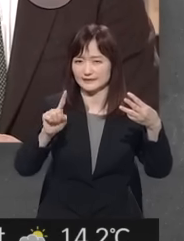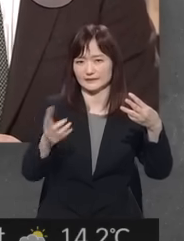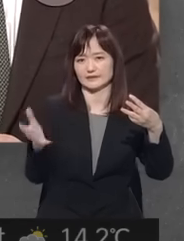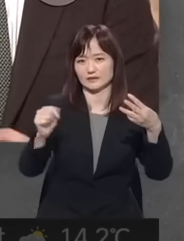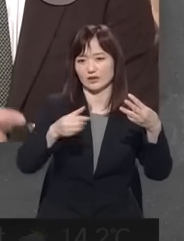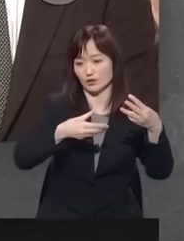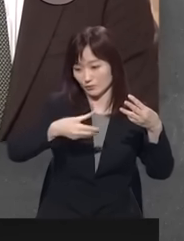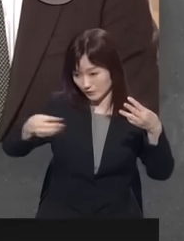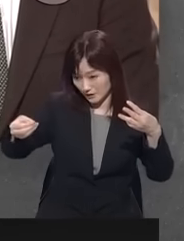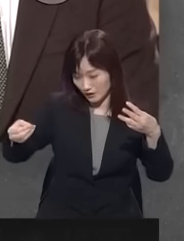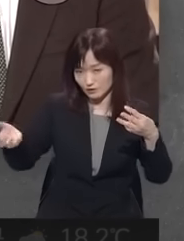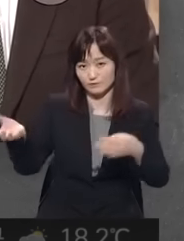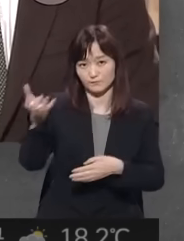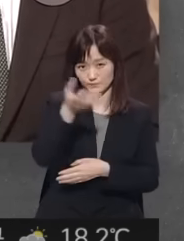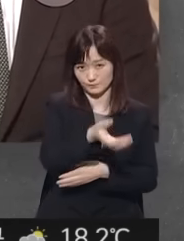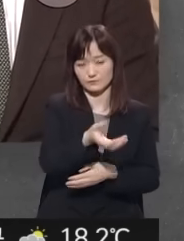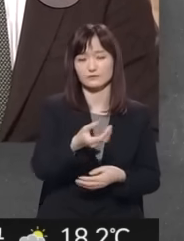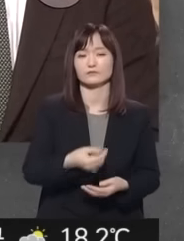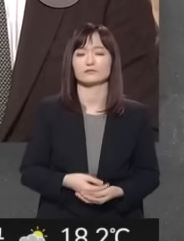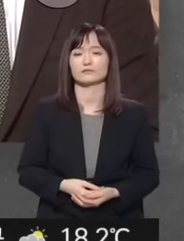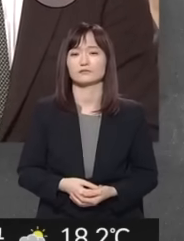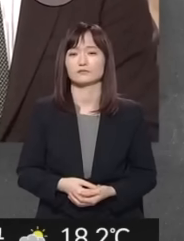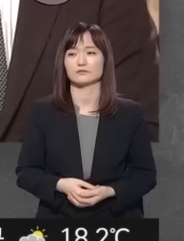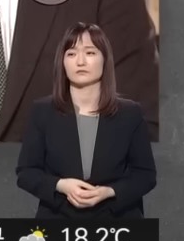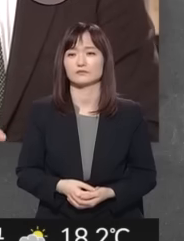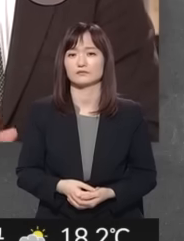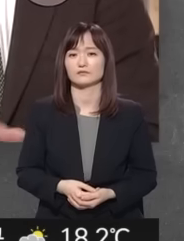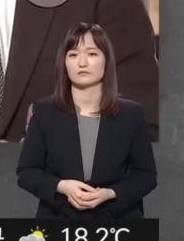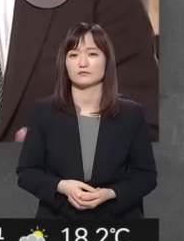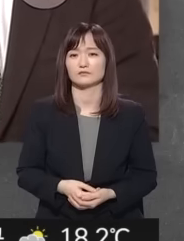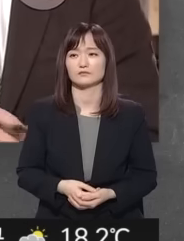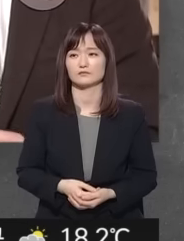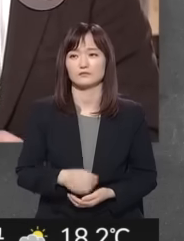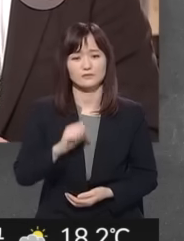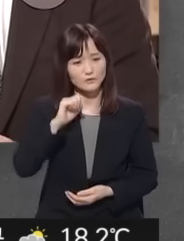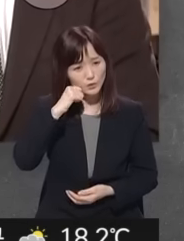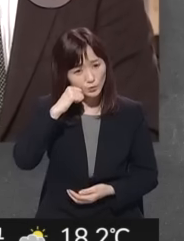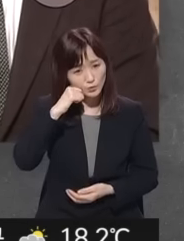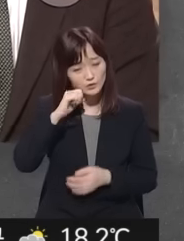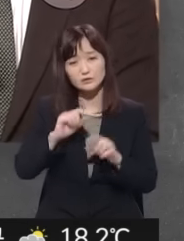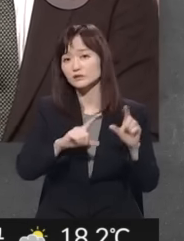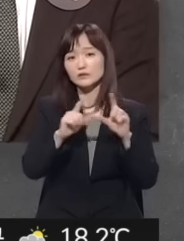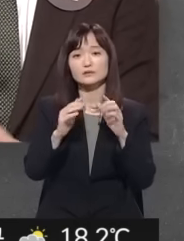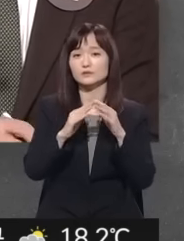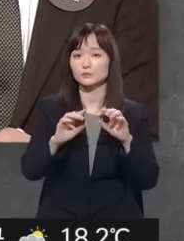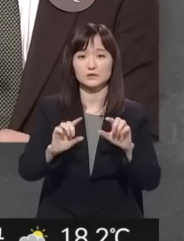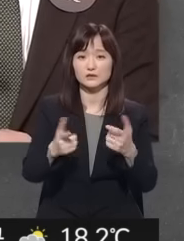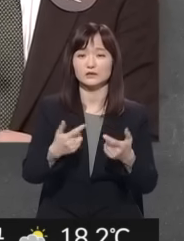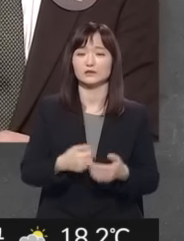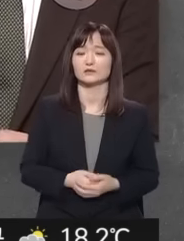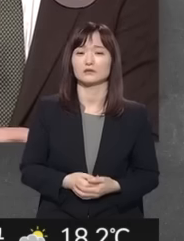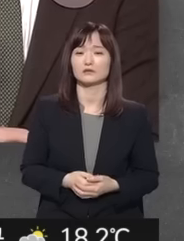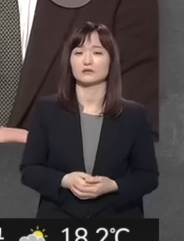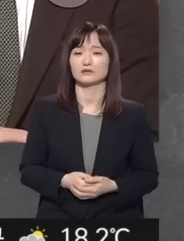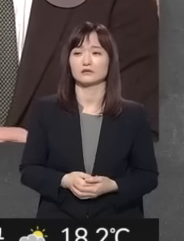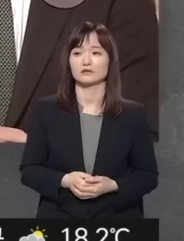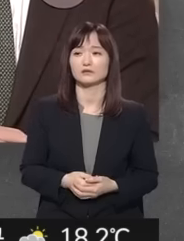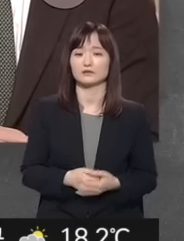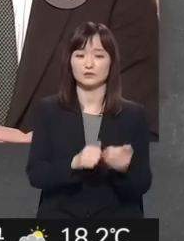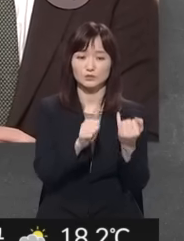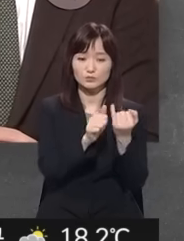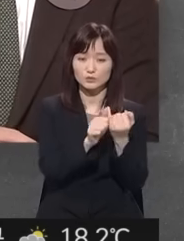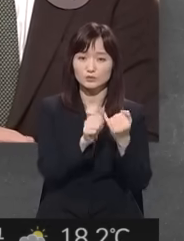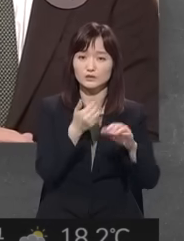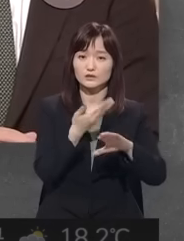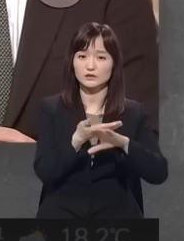들어왔었다고 합니다 그 정도라면 조금 전에 앵커가 말씀하셨던 것처럼 그렇게 어렵게 사는 집은 아니었죠 그런데 한 이웃이 부부가